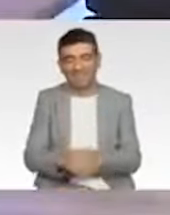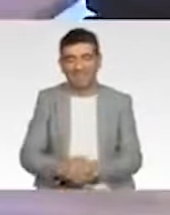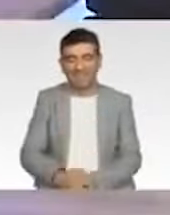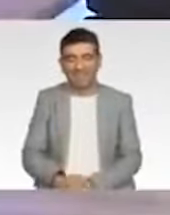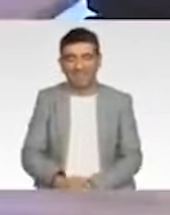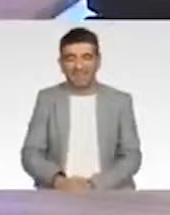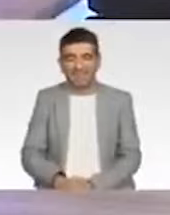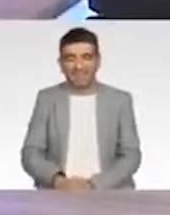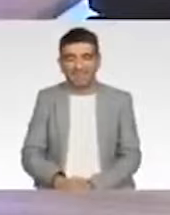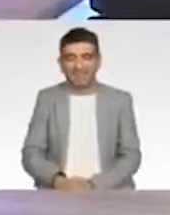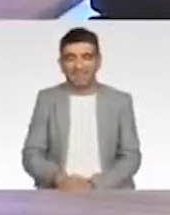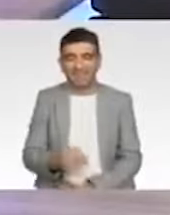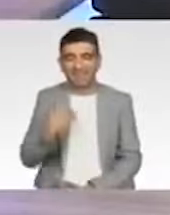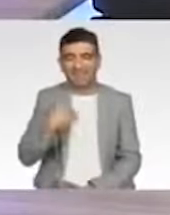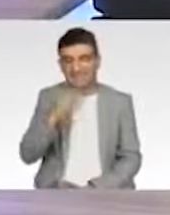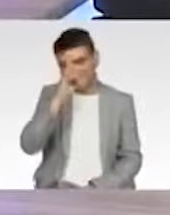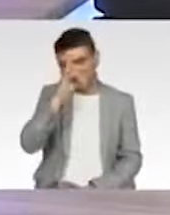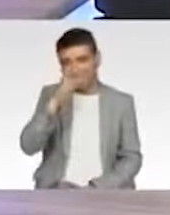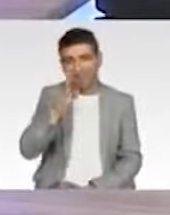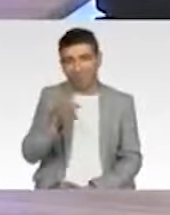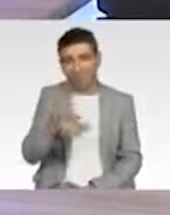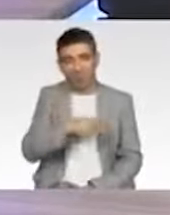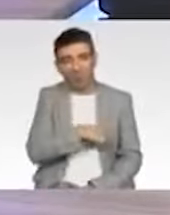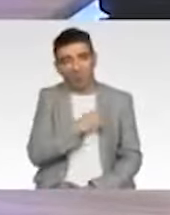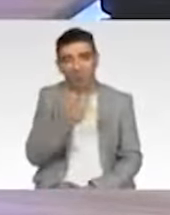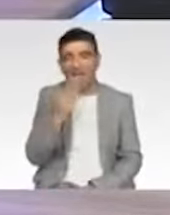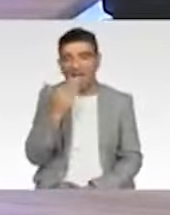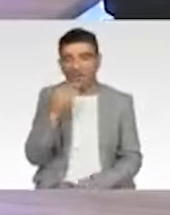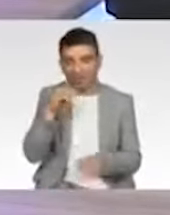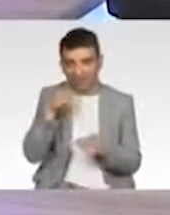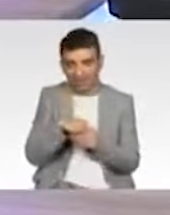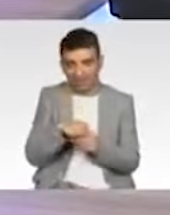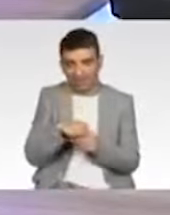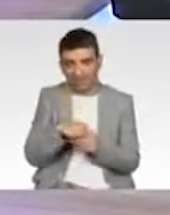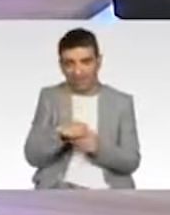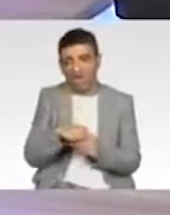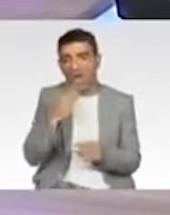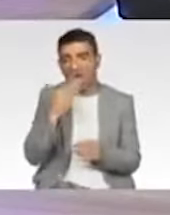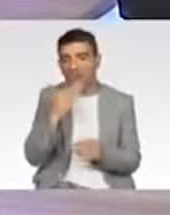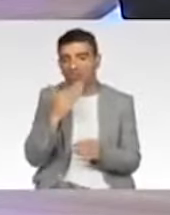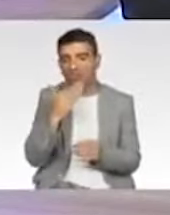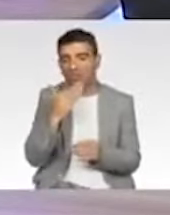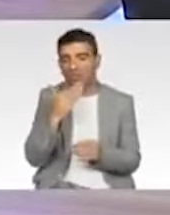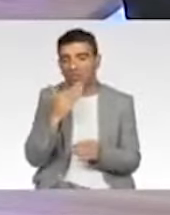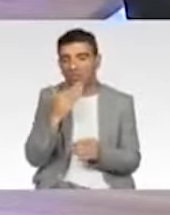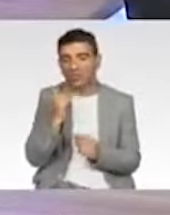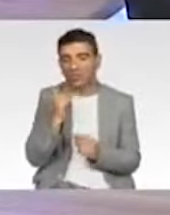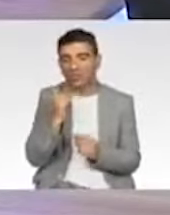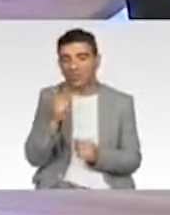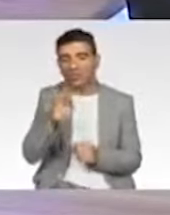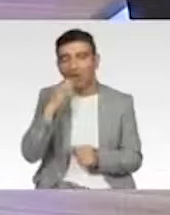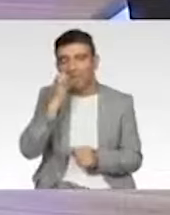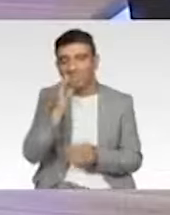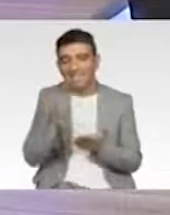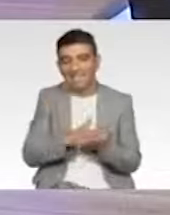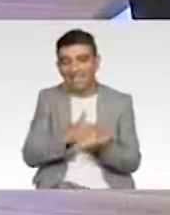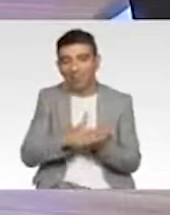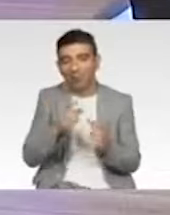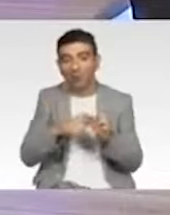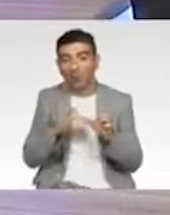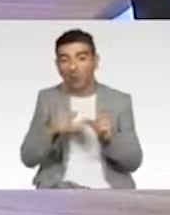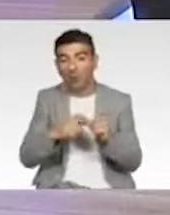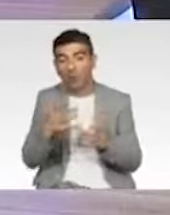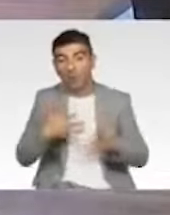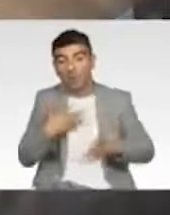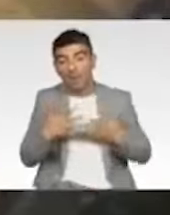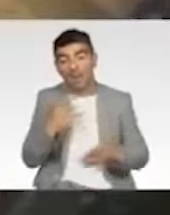Biz kıskanmıyoruz. Normalde şeyini acılı. Çok merak ediyorum. Acılı falan. Şu fıstık bu, ezmeli sosunu çok merak ediyorum.